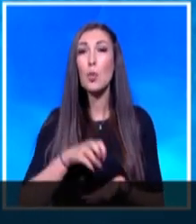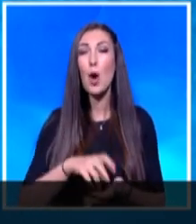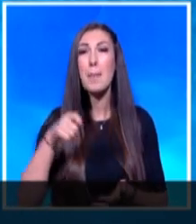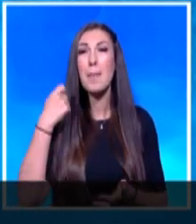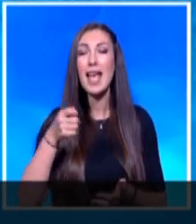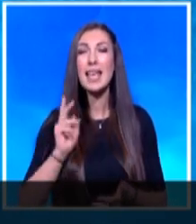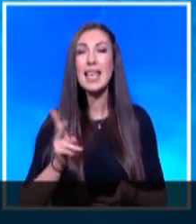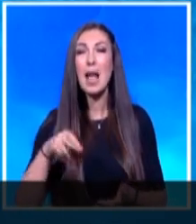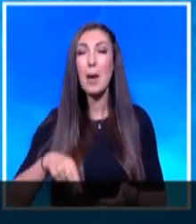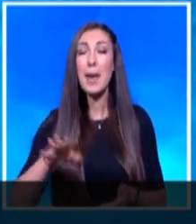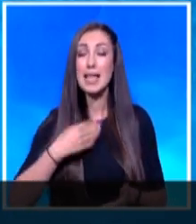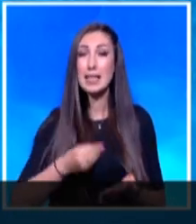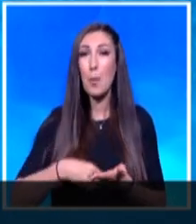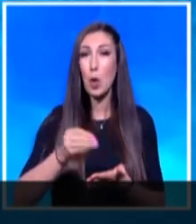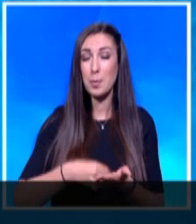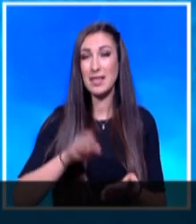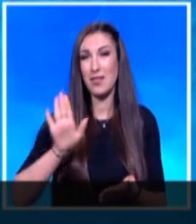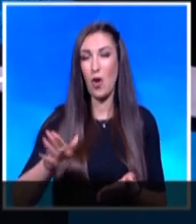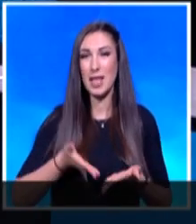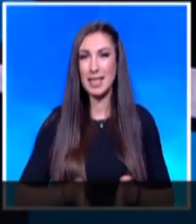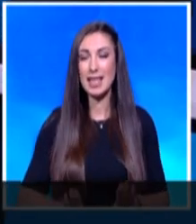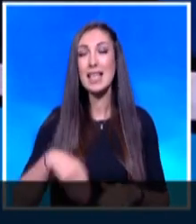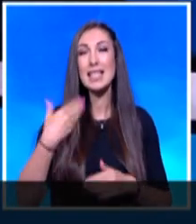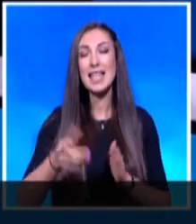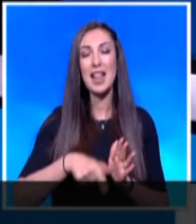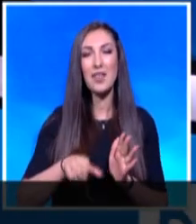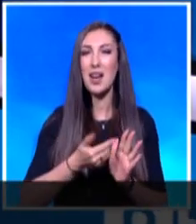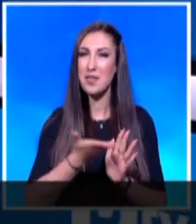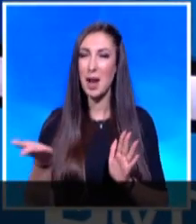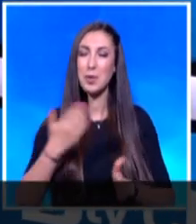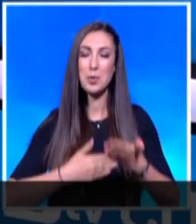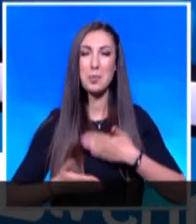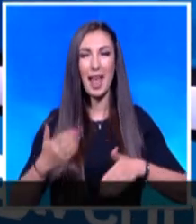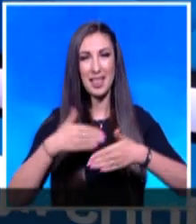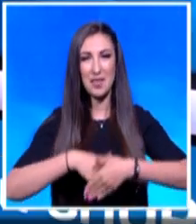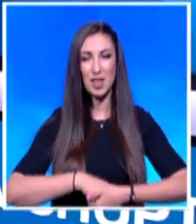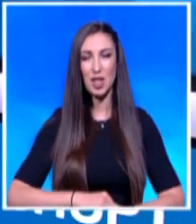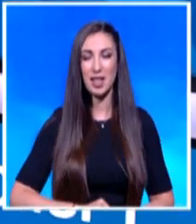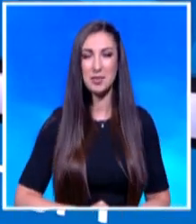на Килиан Мбапе иска да подпише нейния син. Следва прогнозата за времето. Приятна вечер!